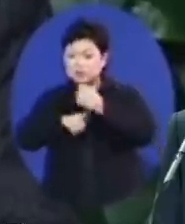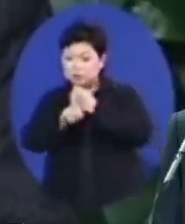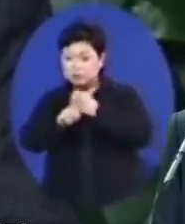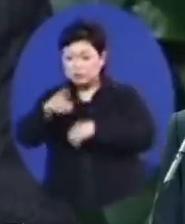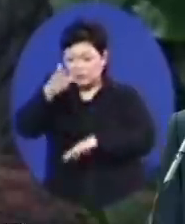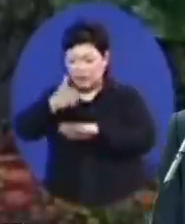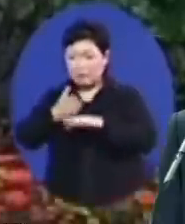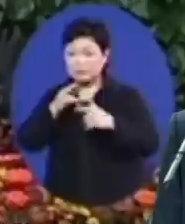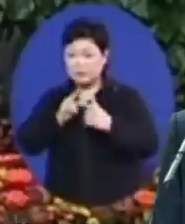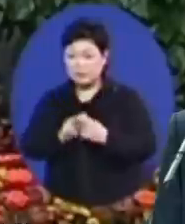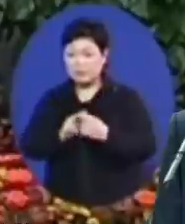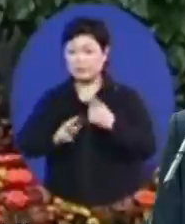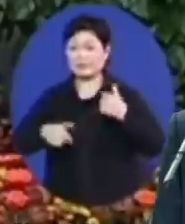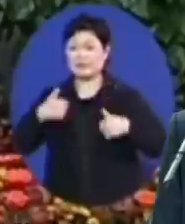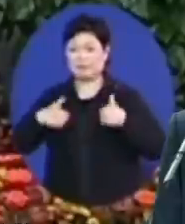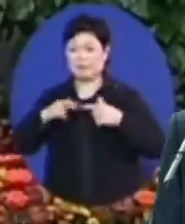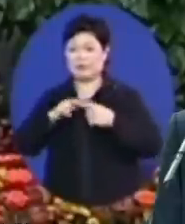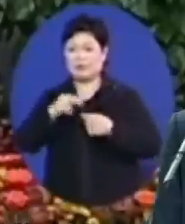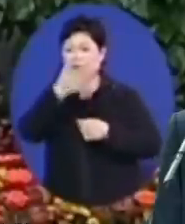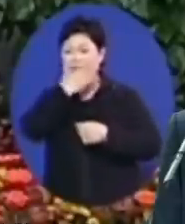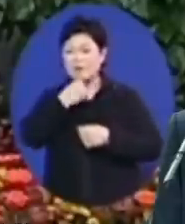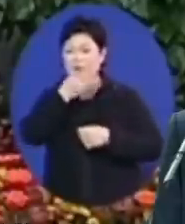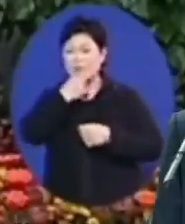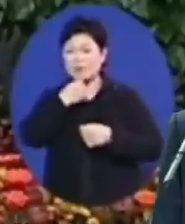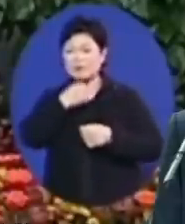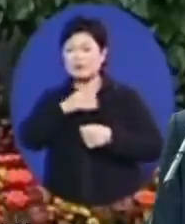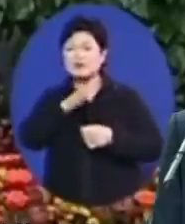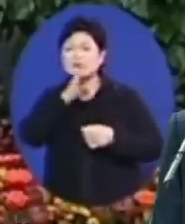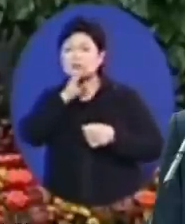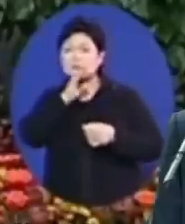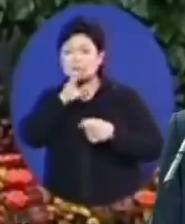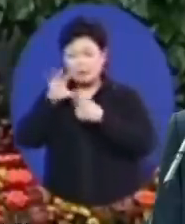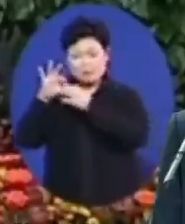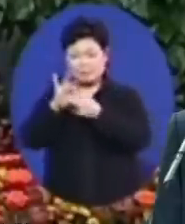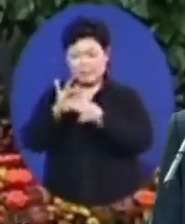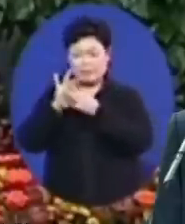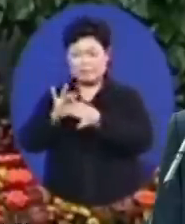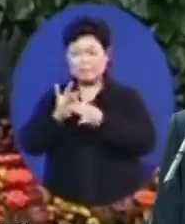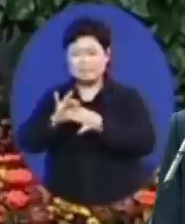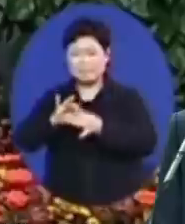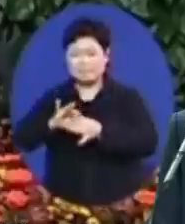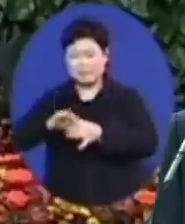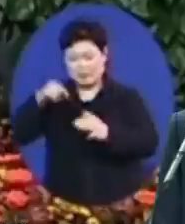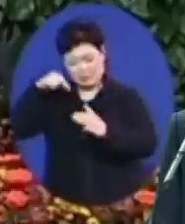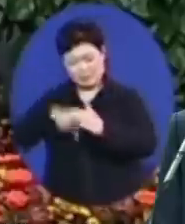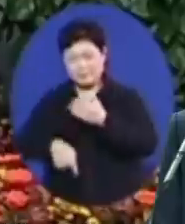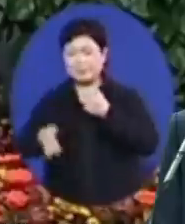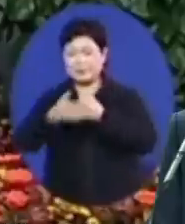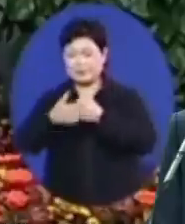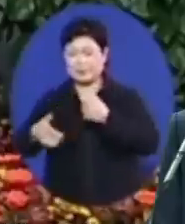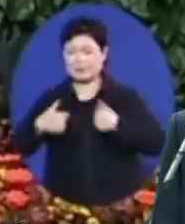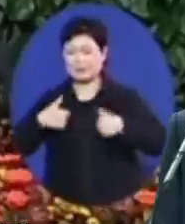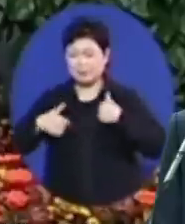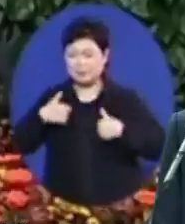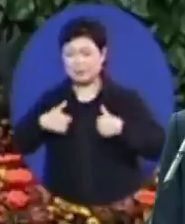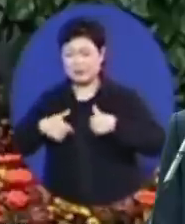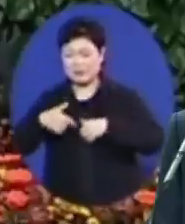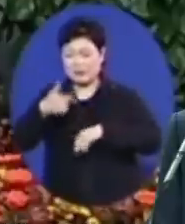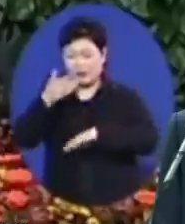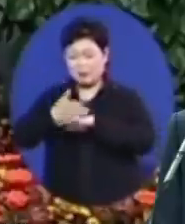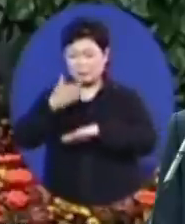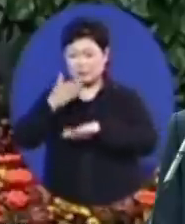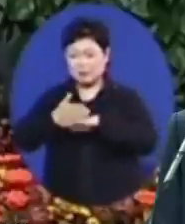감사와 기쁨과 행복이 면밀한 관계를 가지고 있기 때문인 것입니다. 기쁨과 행복이 형태가 이루어져